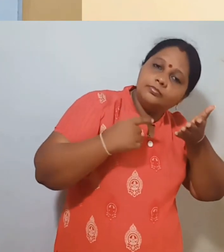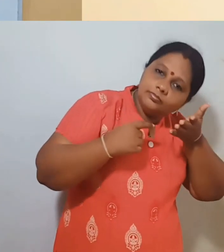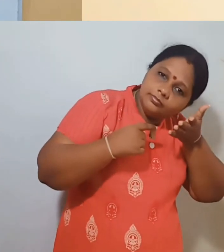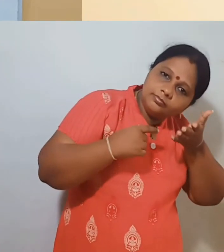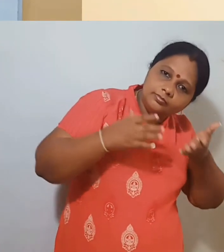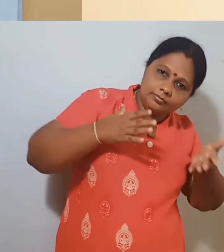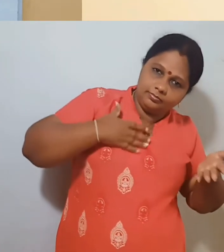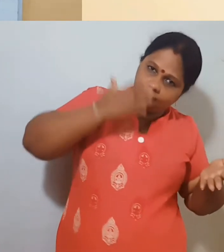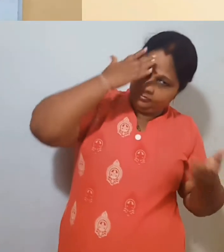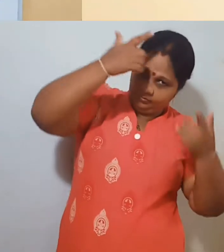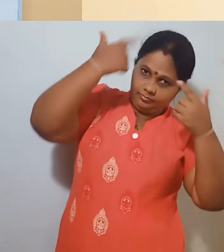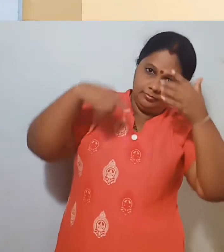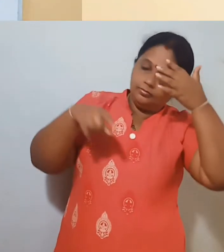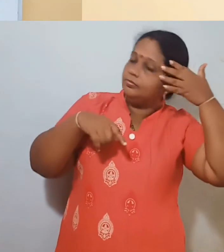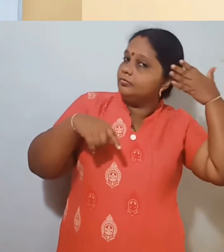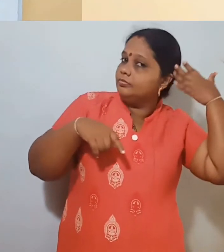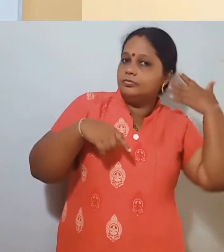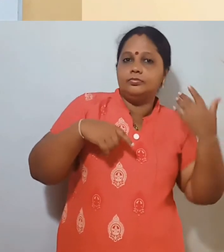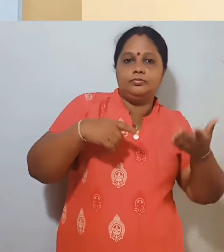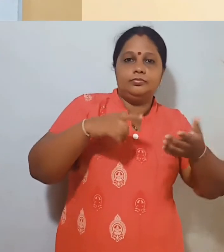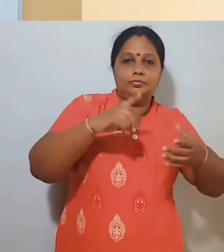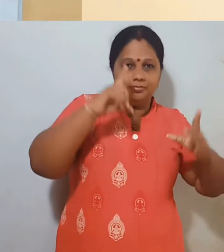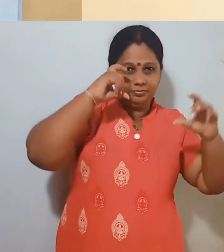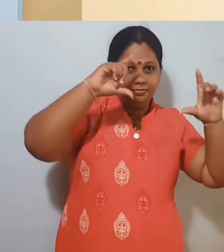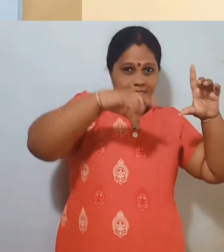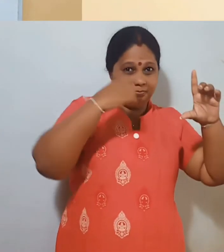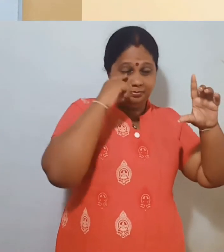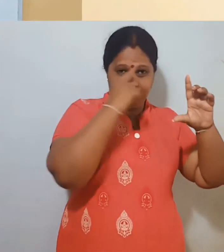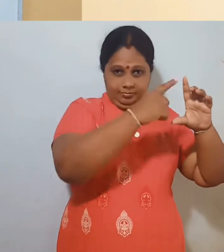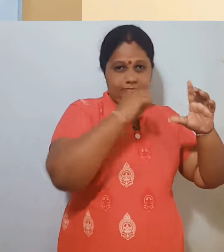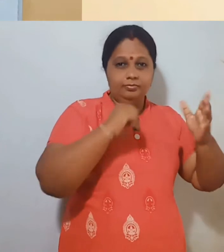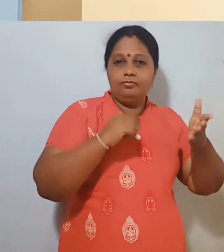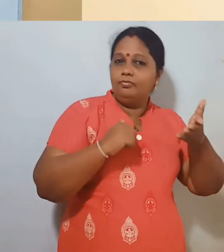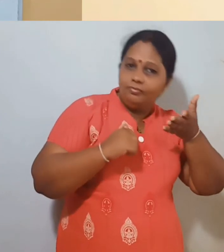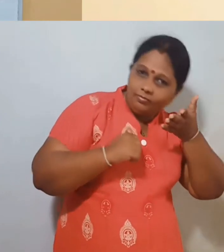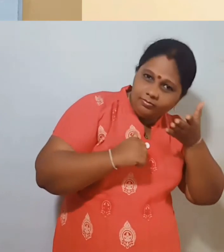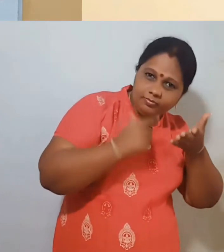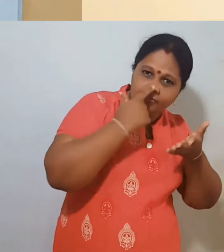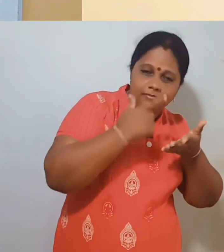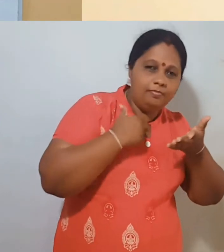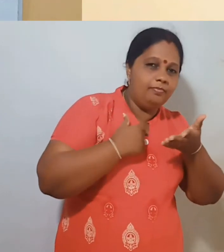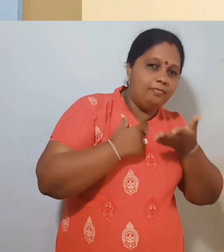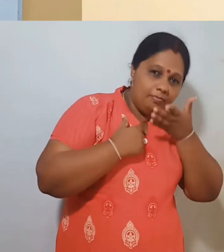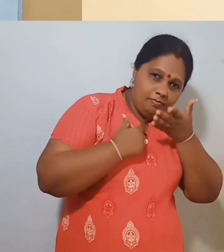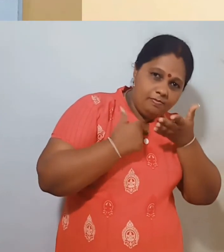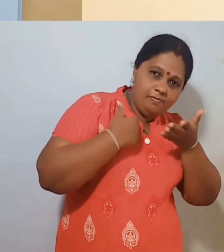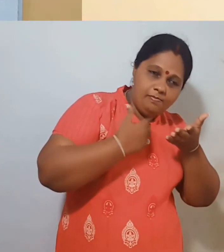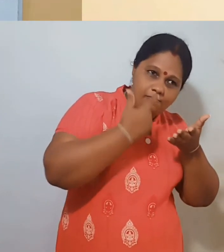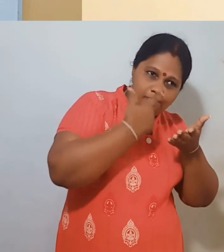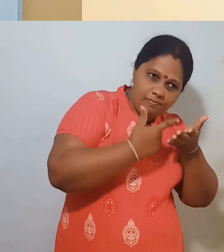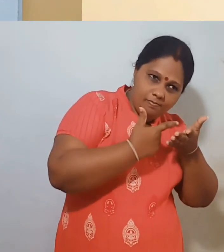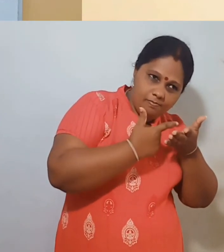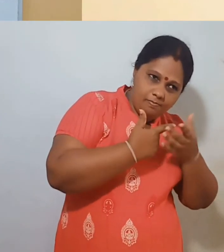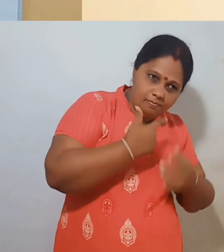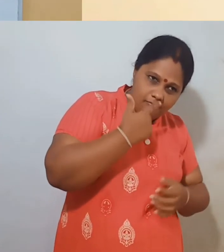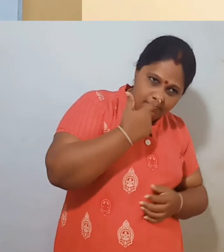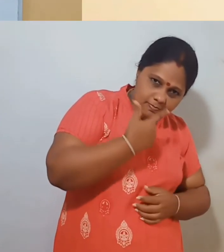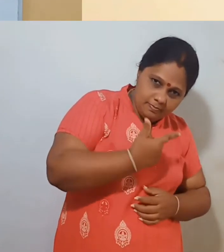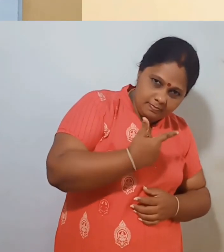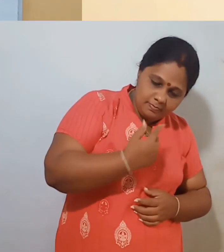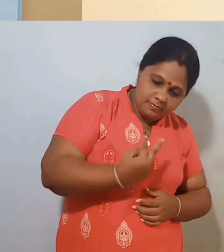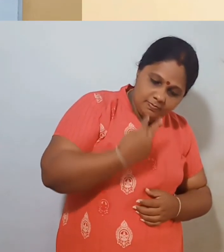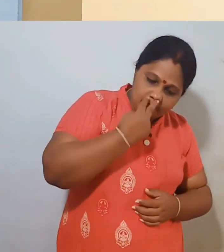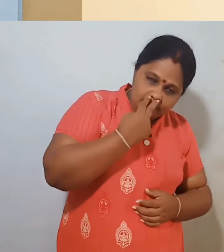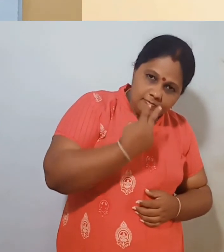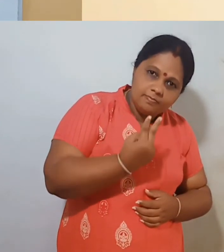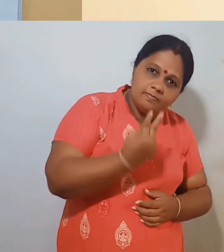இந்த பொசிஷன்ல இந்த படத்துல இருக்கிற மாதிரி இப்படியே வச்சு பார்த்தமாக இருந்தால் அவர மூக்குல இருந்து வர காத்து